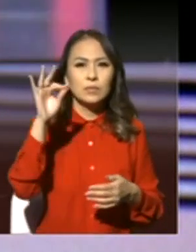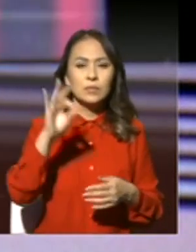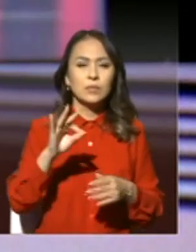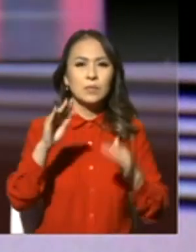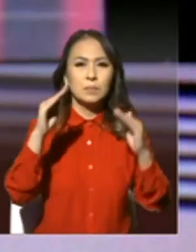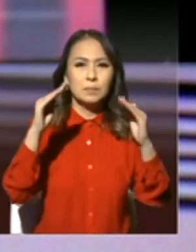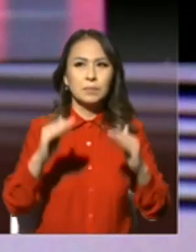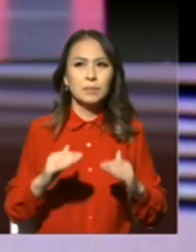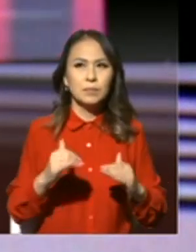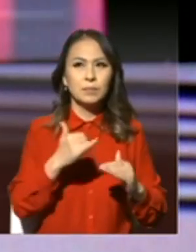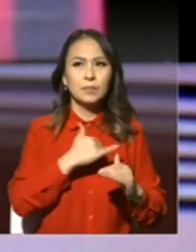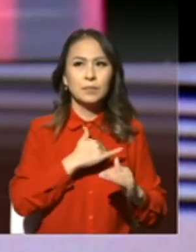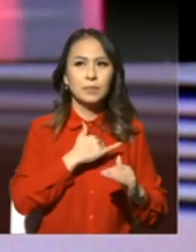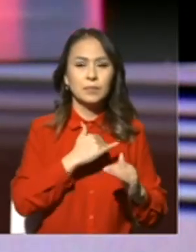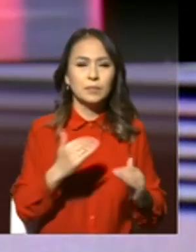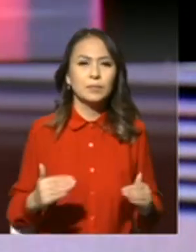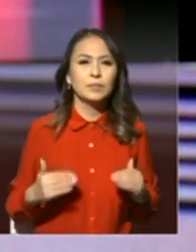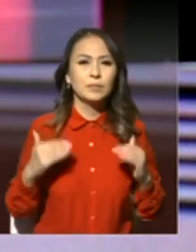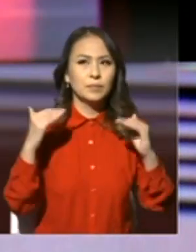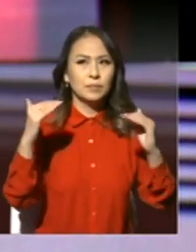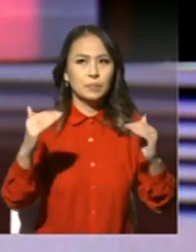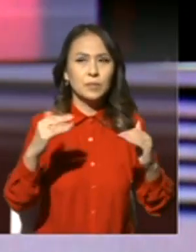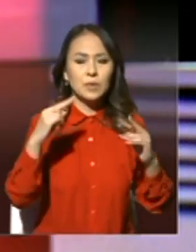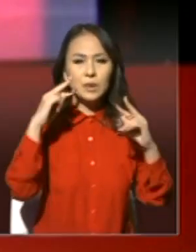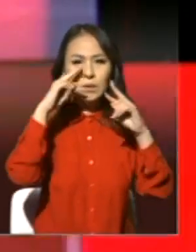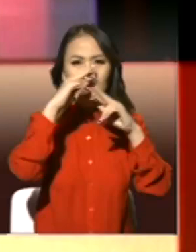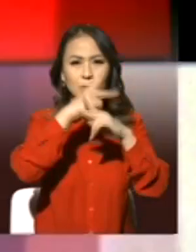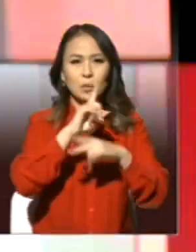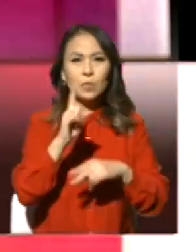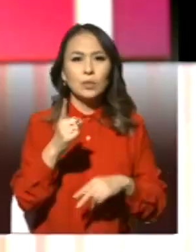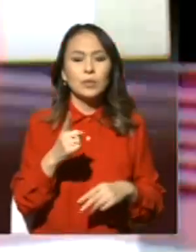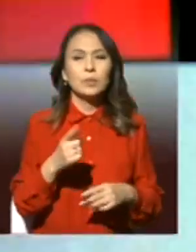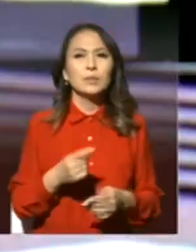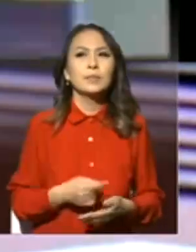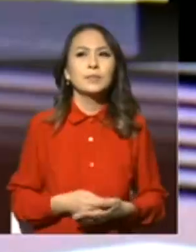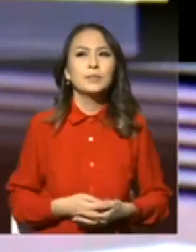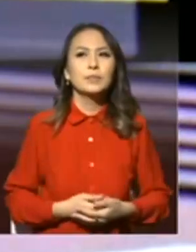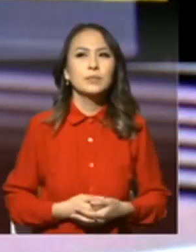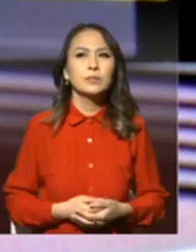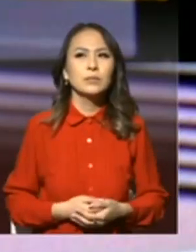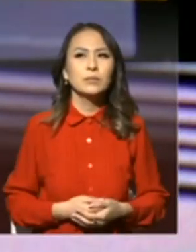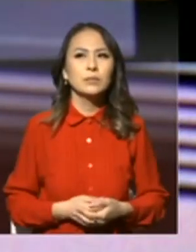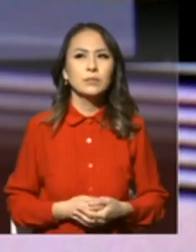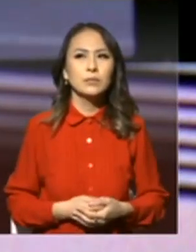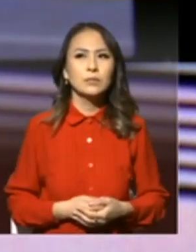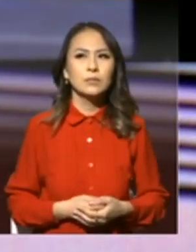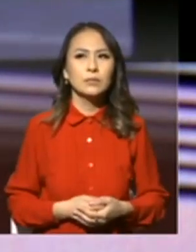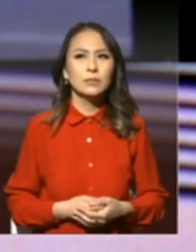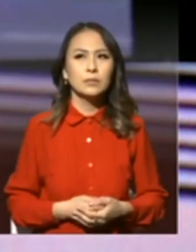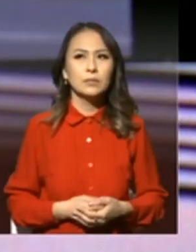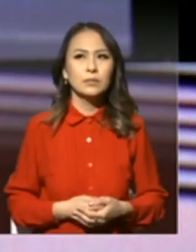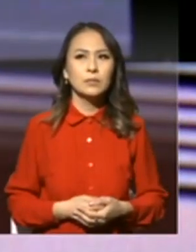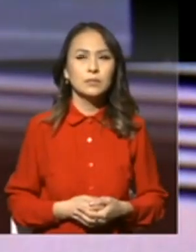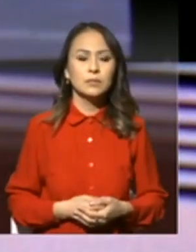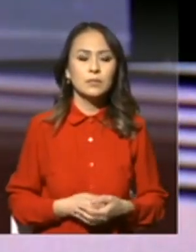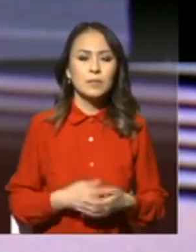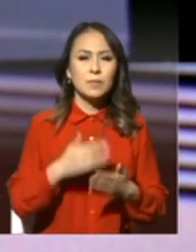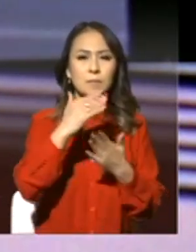әлемде, бізде көтерілді. Ол дұрыс емес, неге десеңіздер, ол сілтеме дұрыс емес біріншіден.